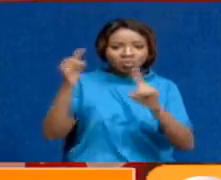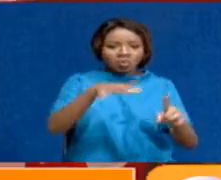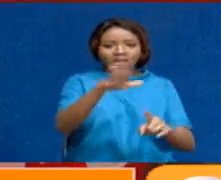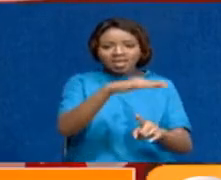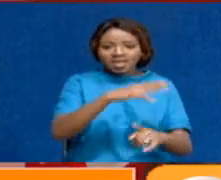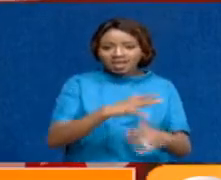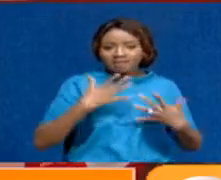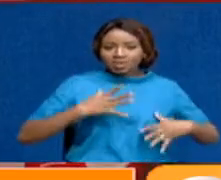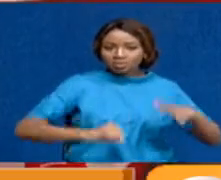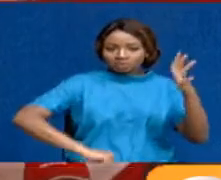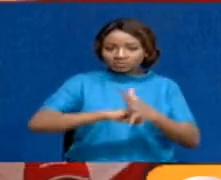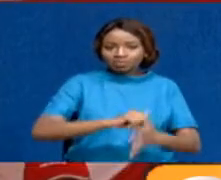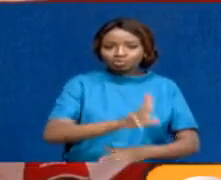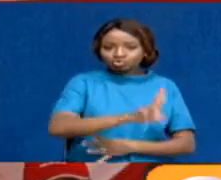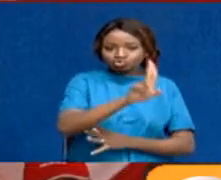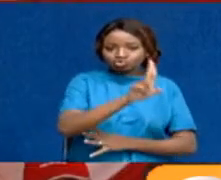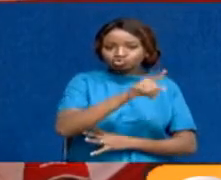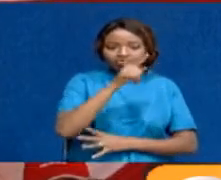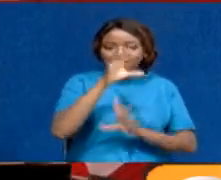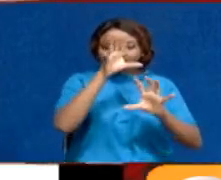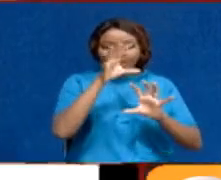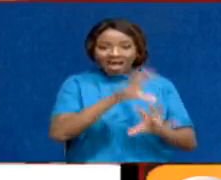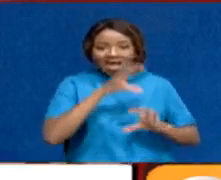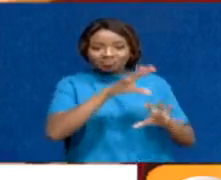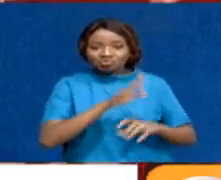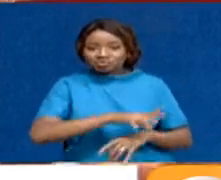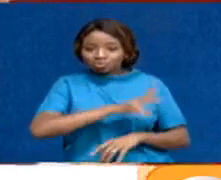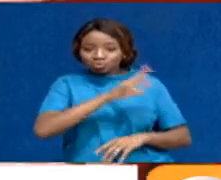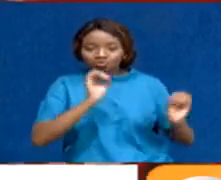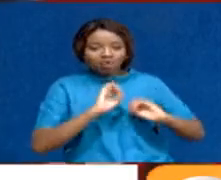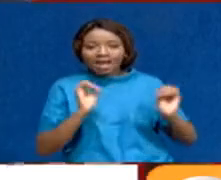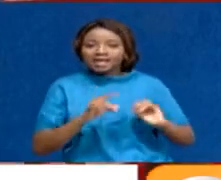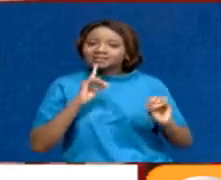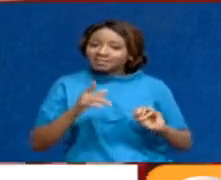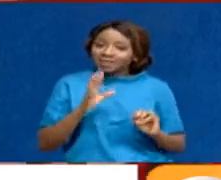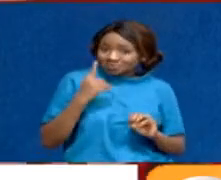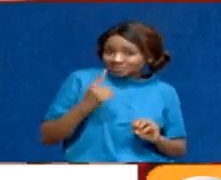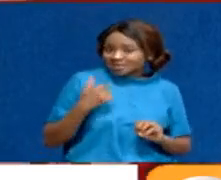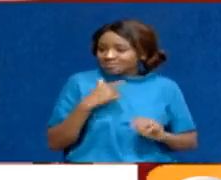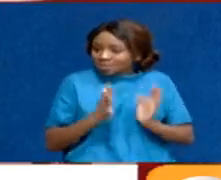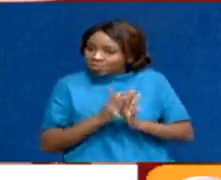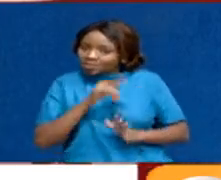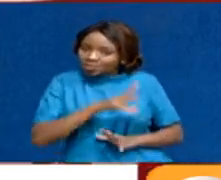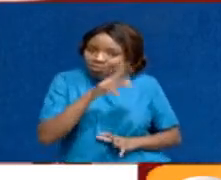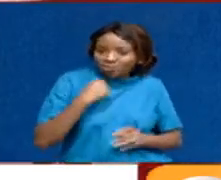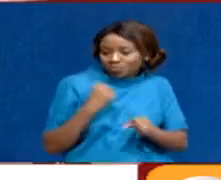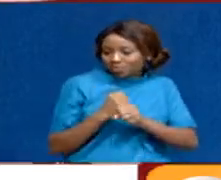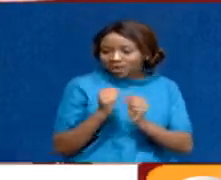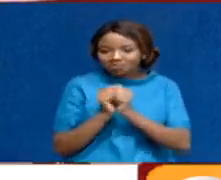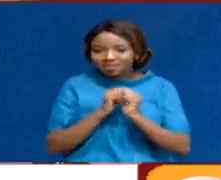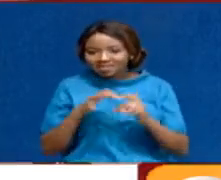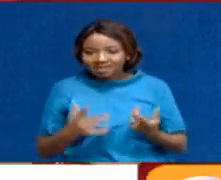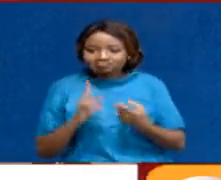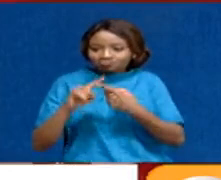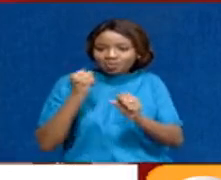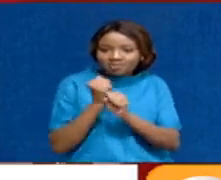wako hawatukani yeye, wanasema oh tumejenga hii, oh tumetenga hii, oh tunafanya